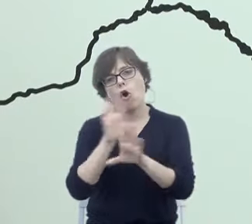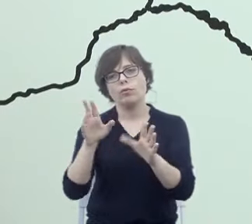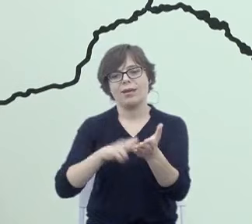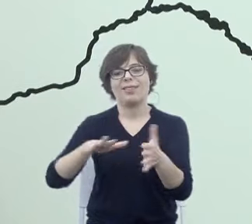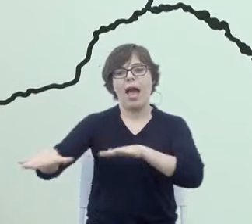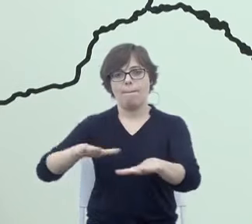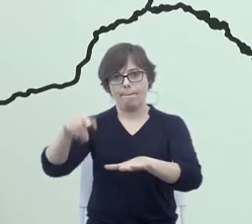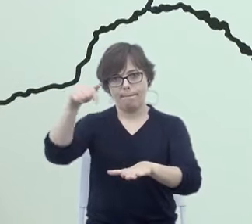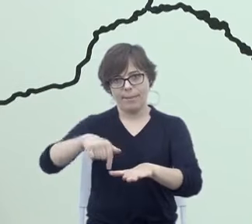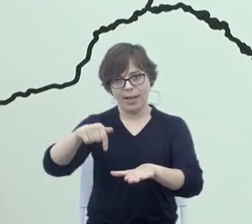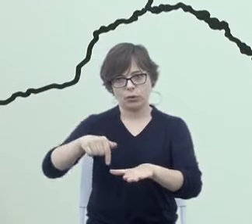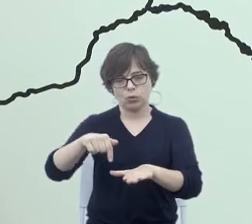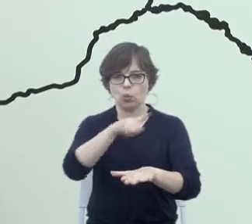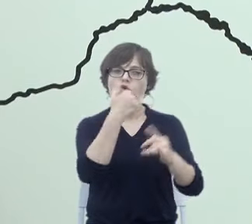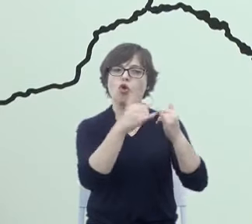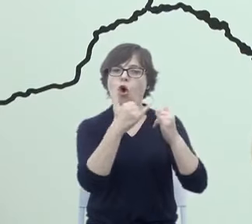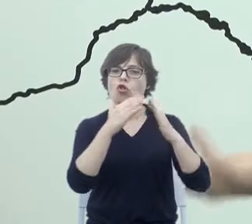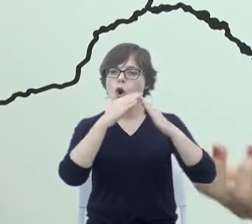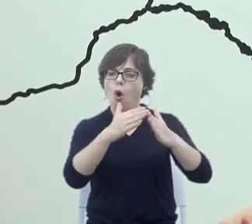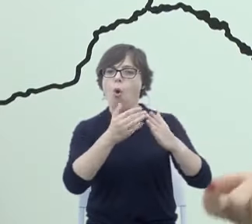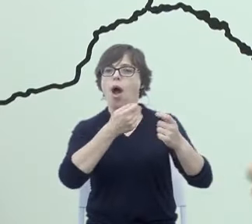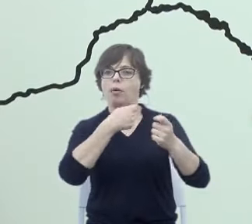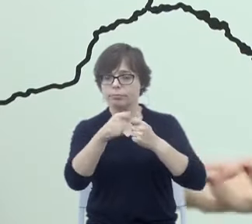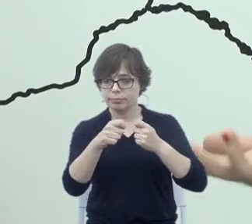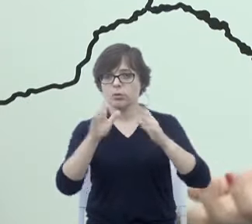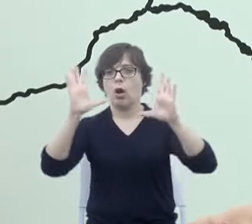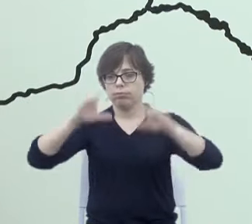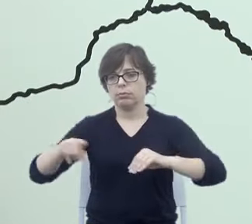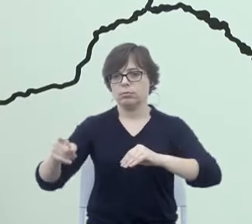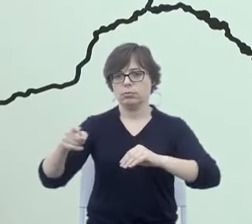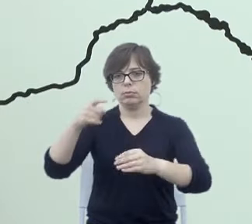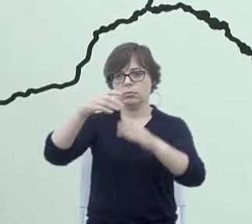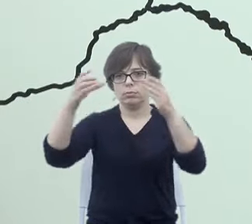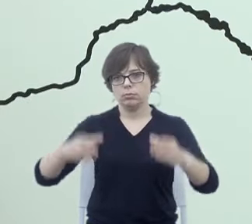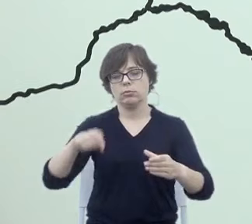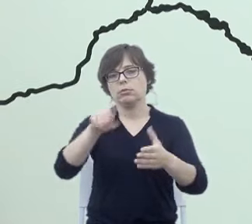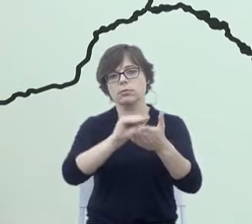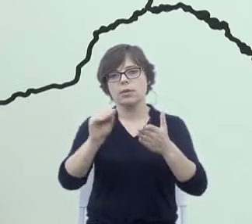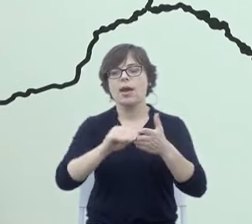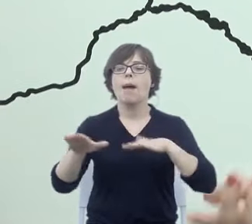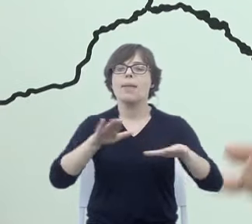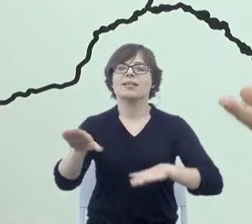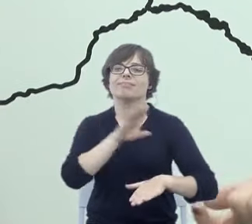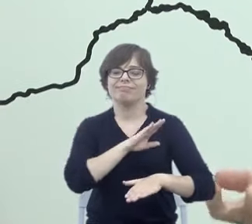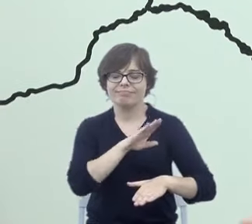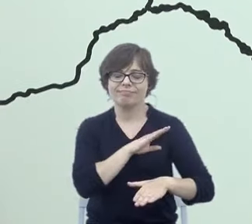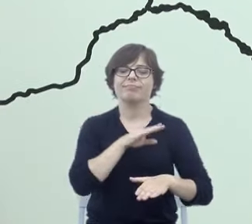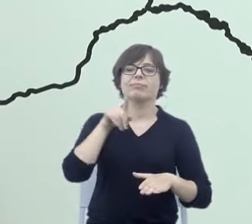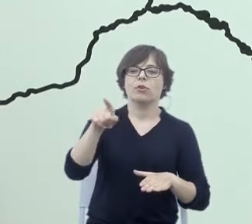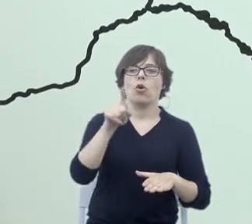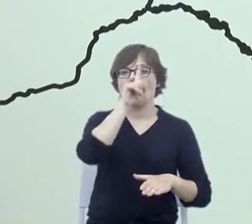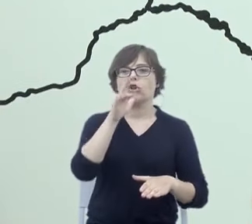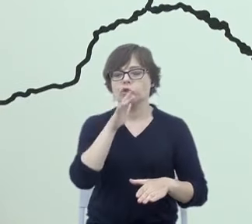miejscu spalonej stodoły i na którym było napisane miejsce kaźni ludności żydowskiej, Gestapo i Żandarmeria